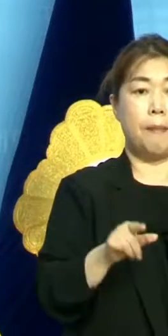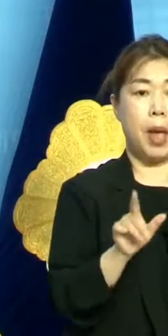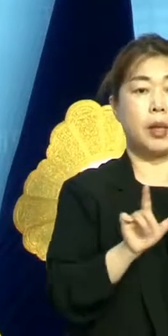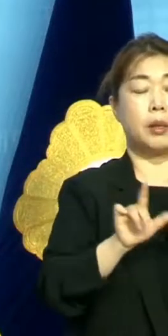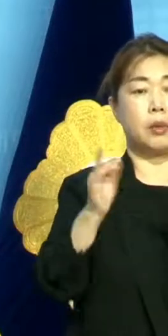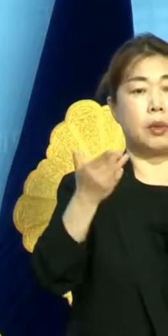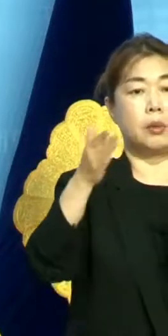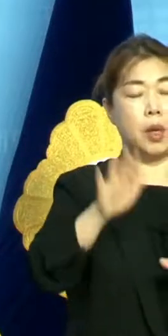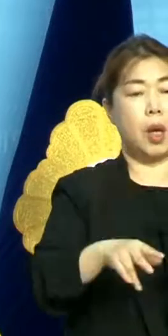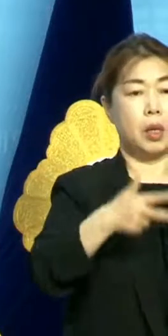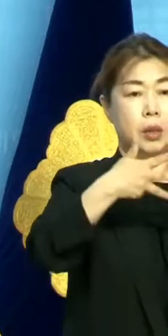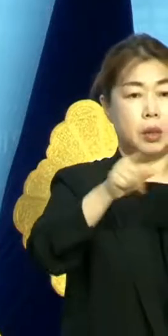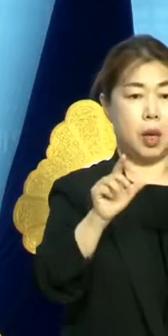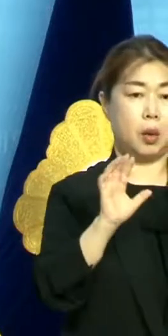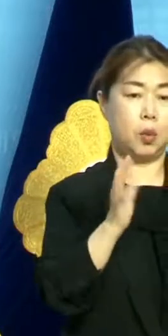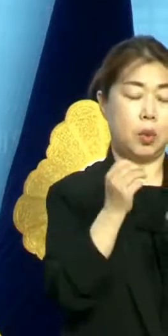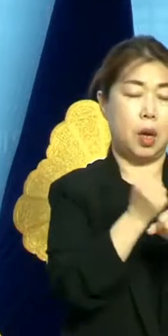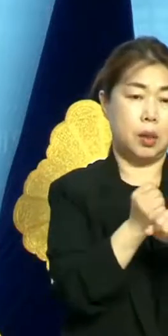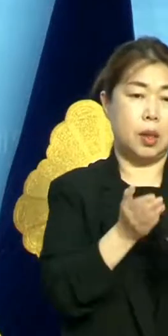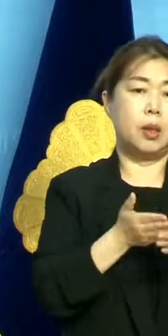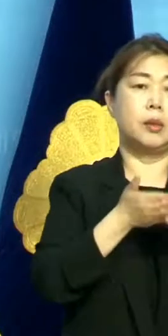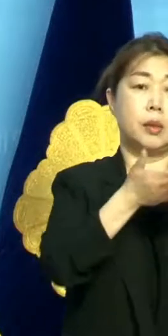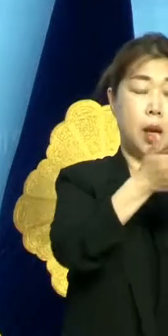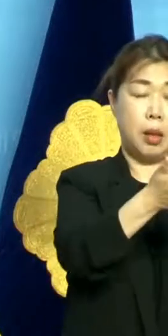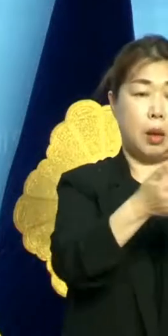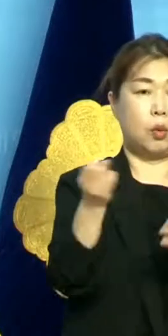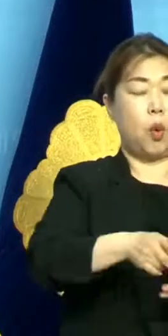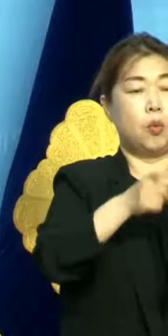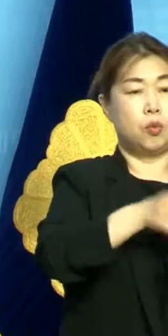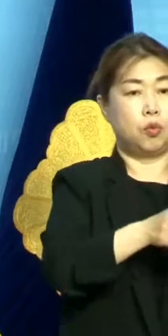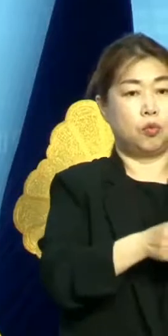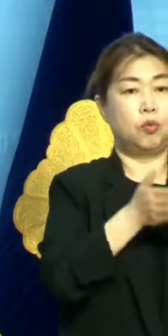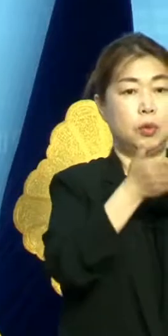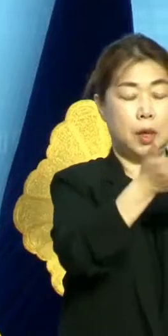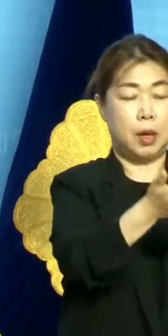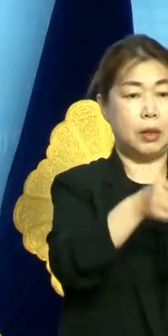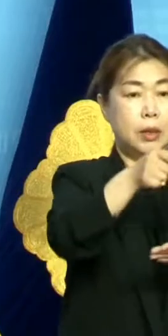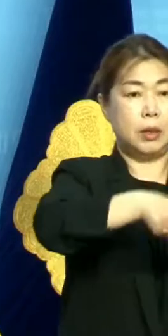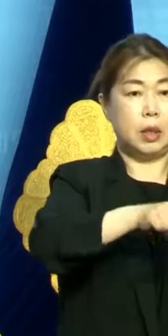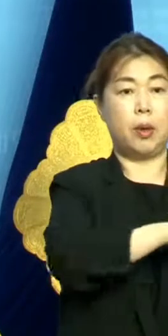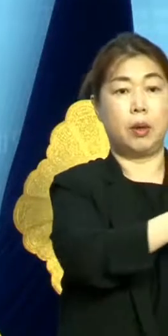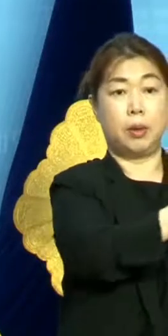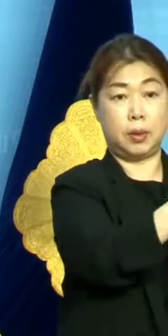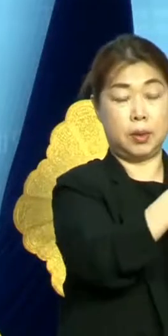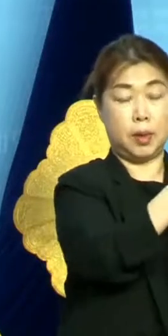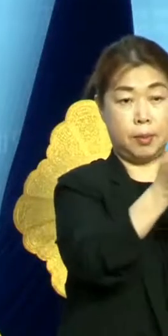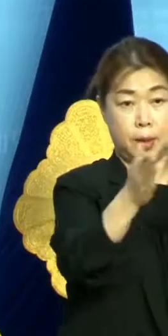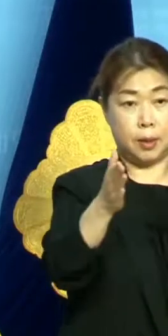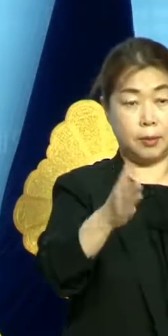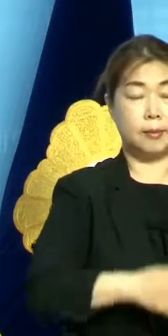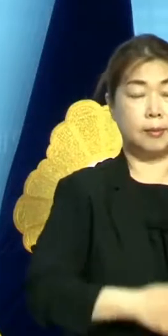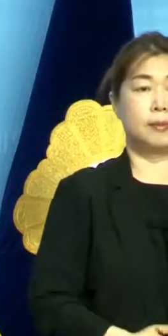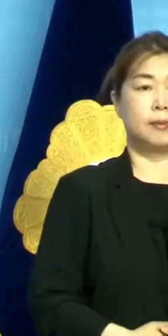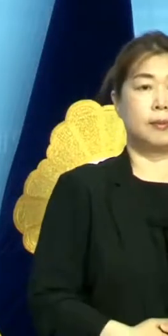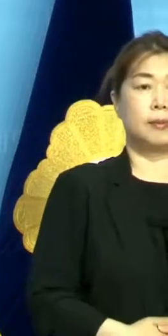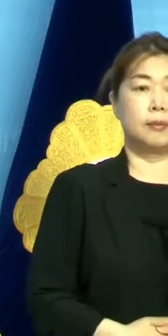논의를 시작하자라는 제안을 하고 또 촉구하는 기자회견을 시작하도록